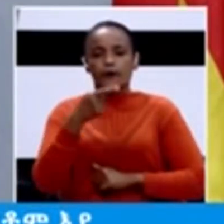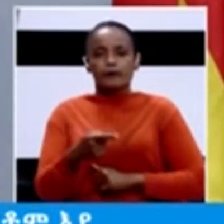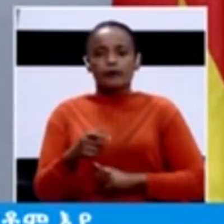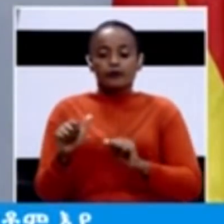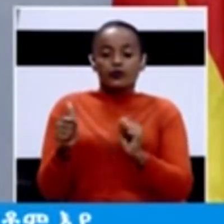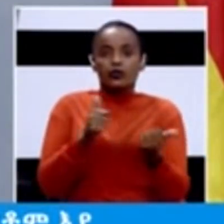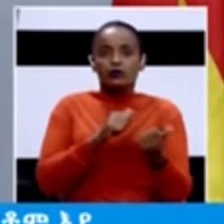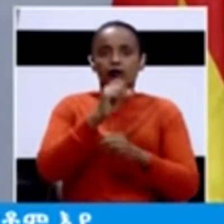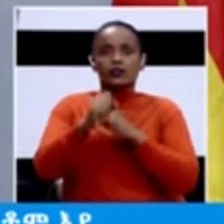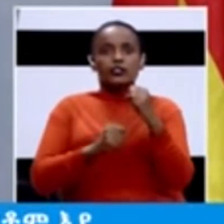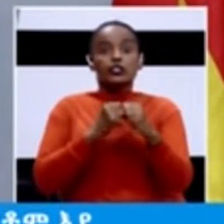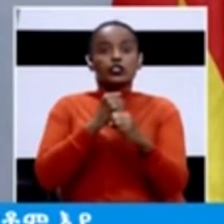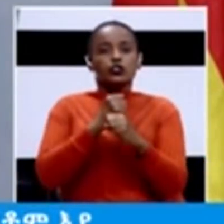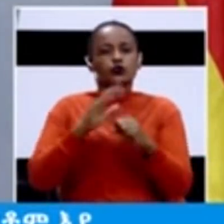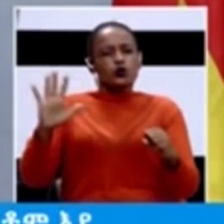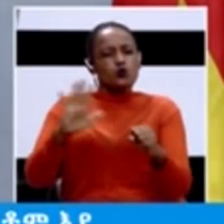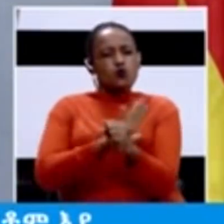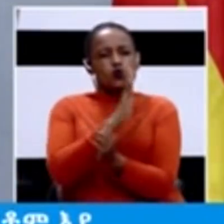ተጠርጢሩ እዩ ዕድሚ ምሉእ ዘገልገለ መስዋዕት ዝኸፈለ።